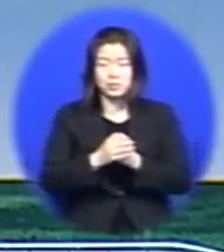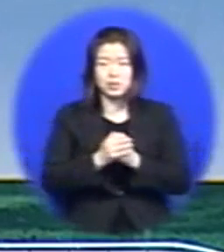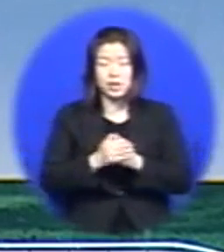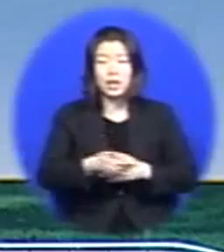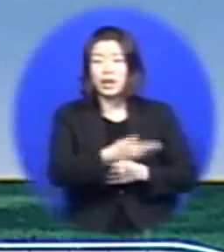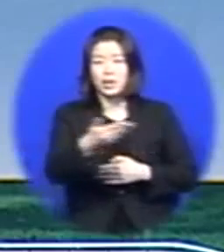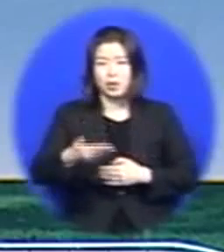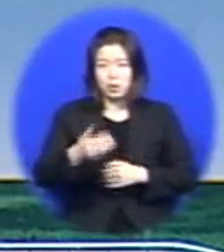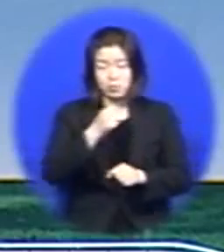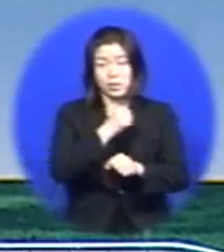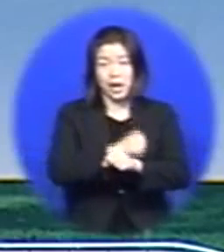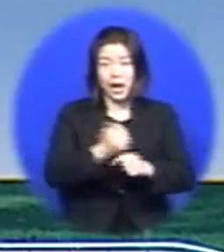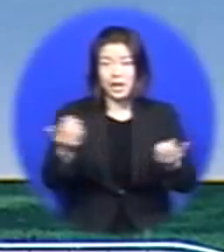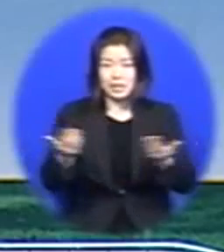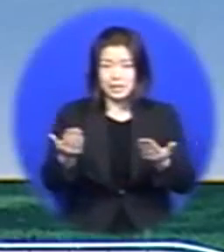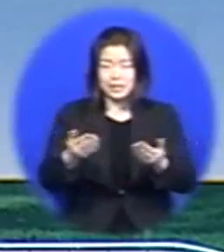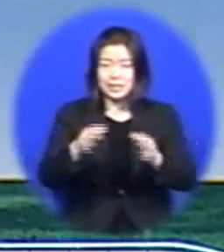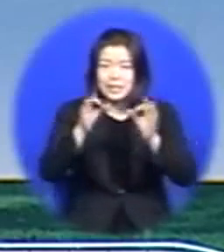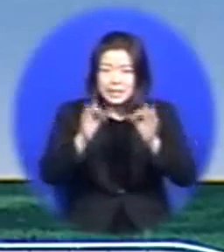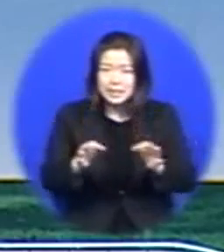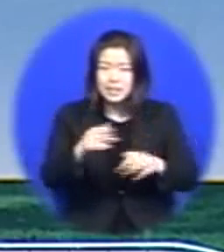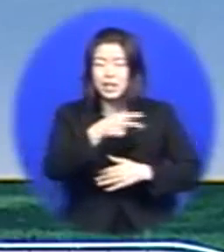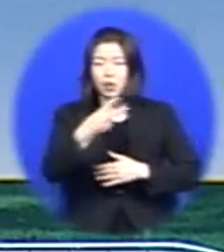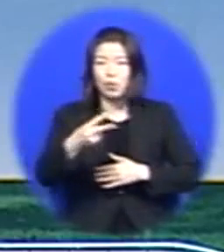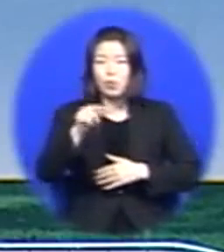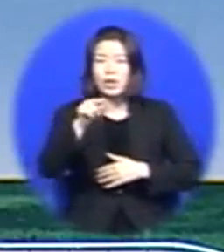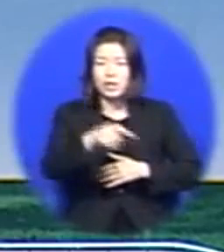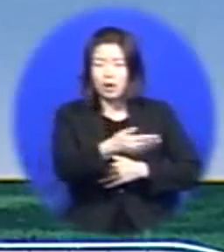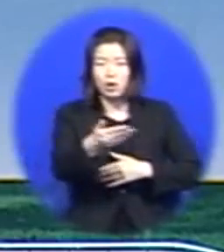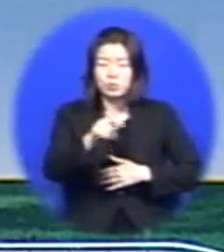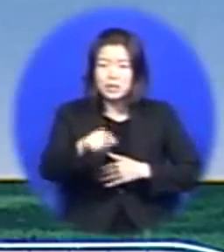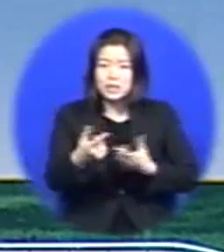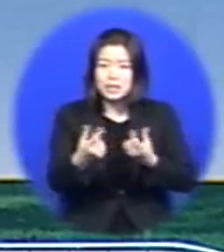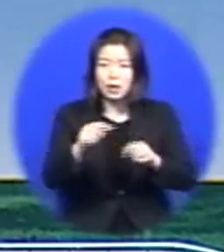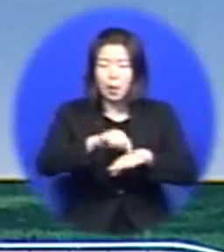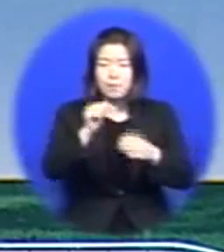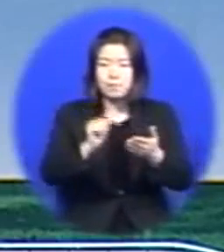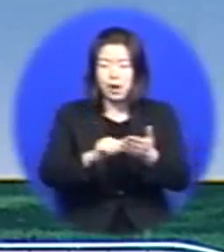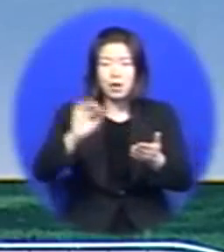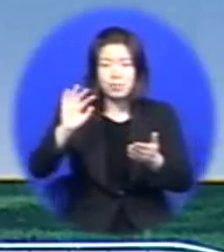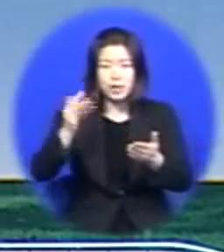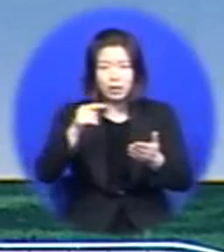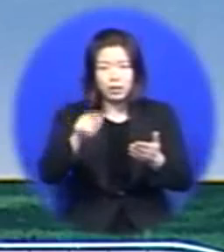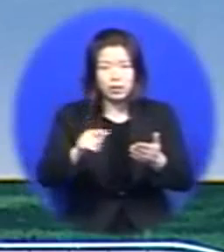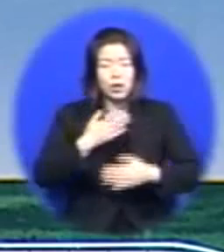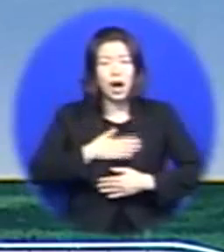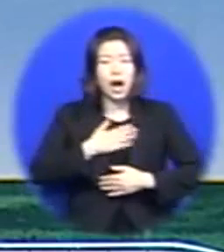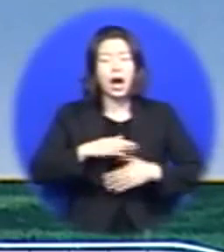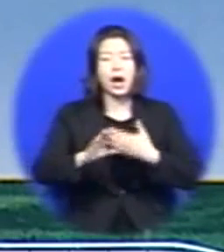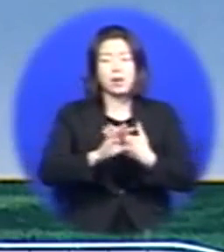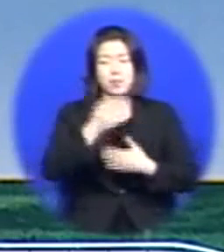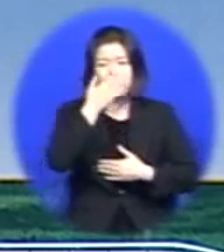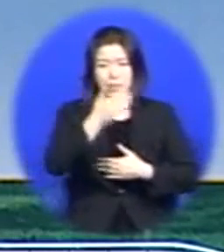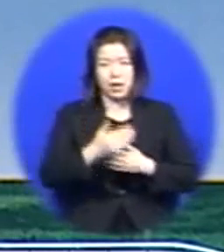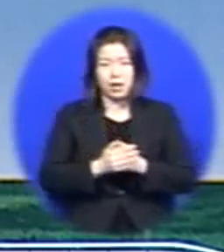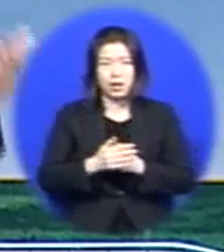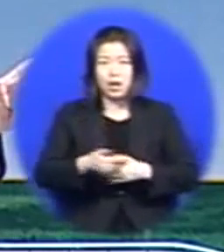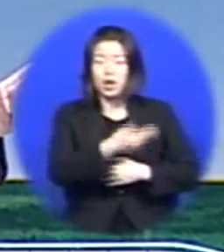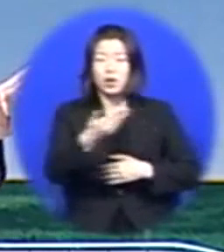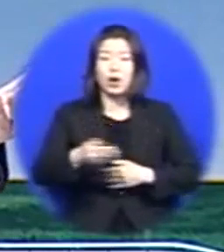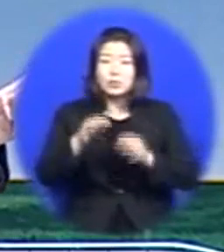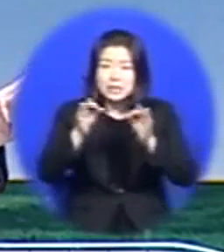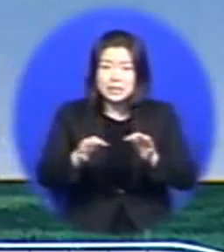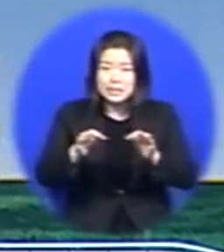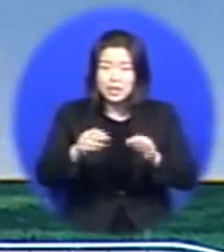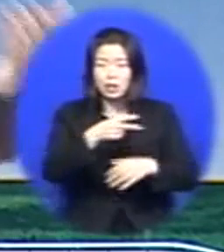여러분이 할 일은 이제 곧 여러분들이 이런 마음이 될 거라는 것을 아시는 겁니다. 여러분이 이제